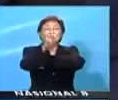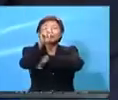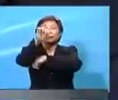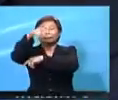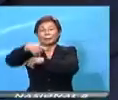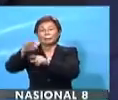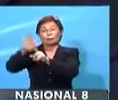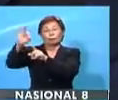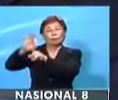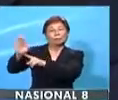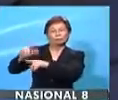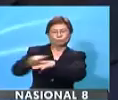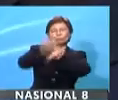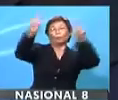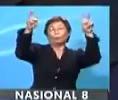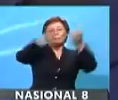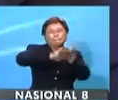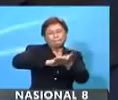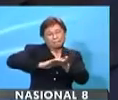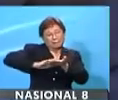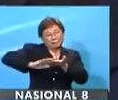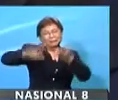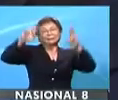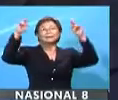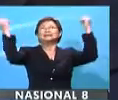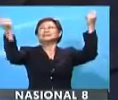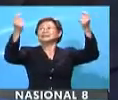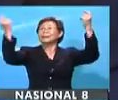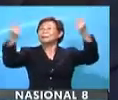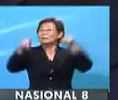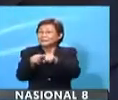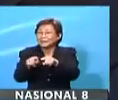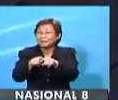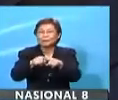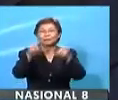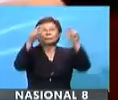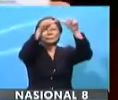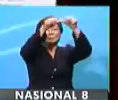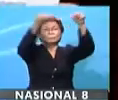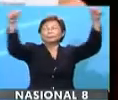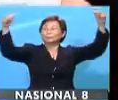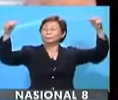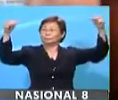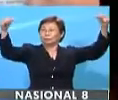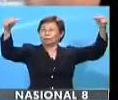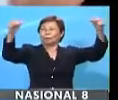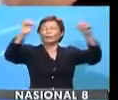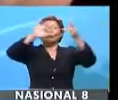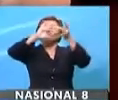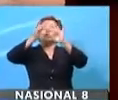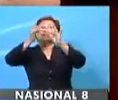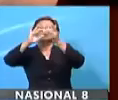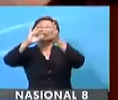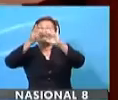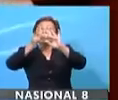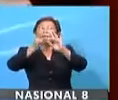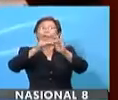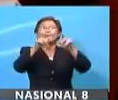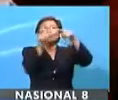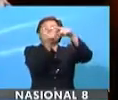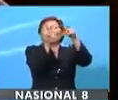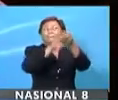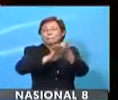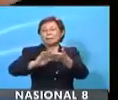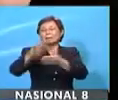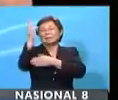Pinang dikatakan akan menggunakan slogan bersih sebagai tema sambutan sebagaimana sekeping poster di laman sosial yang tertera perkataan bersih. Namun